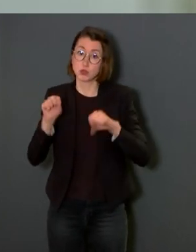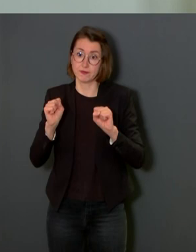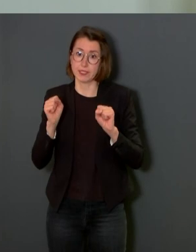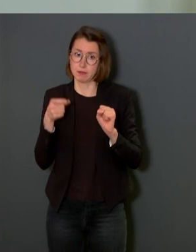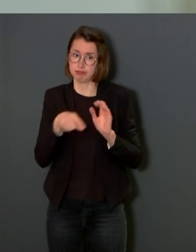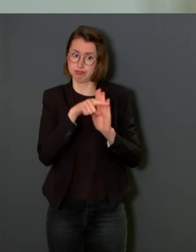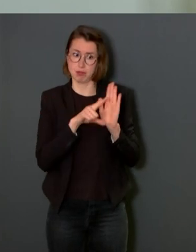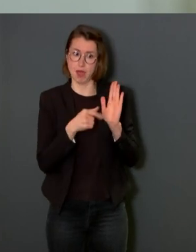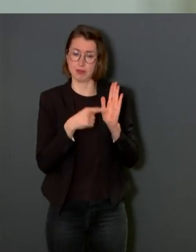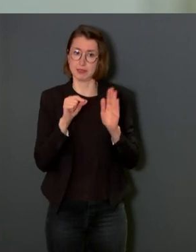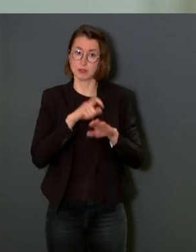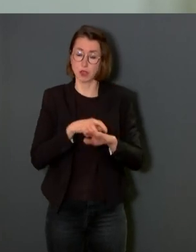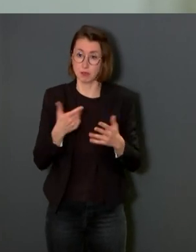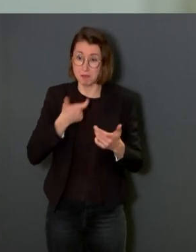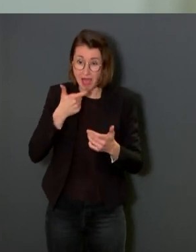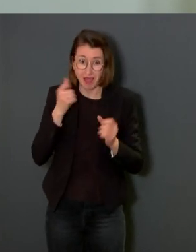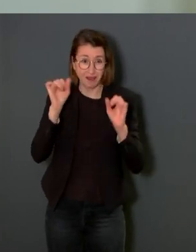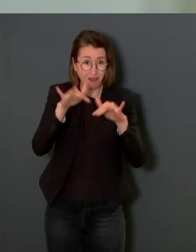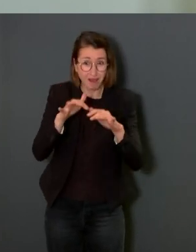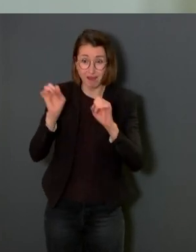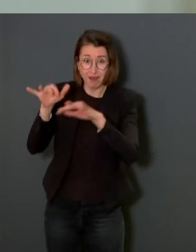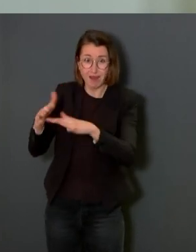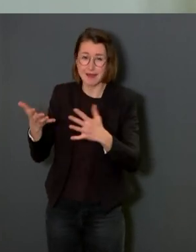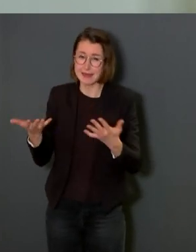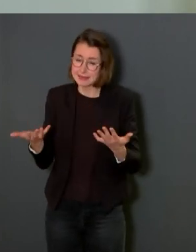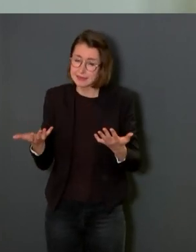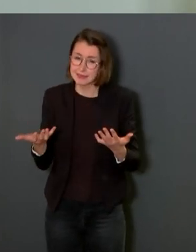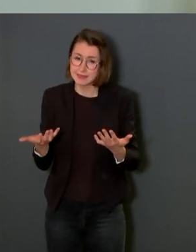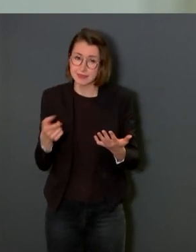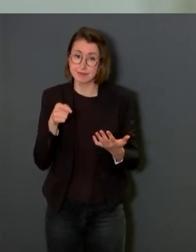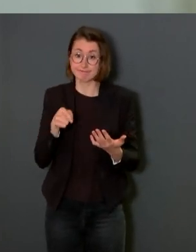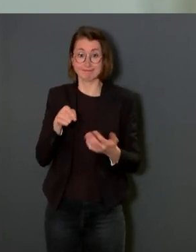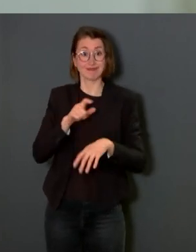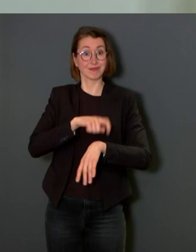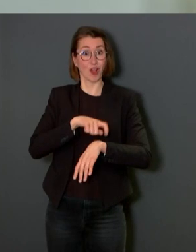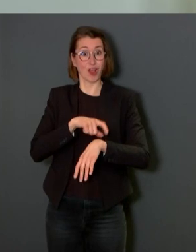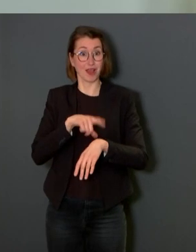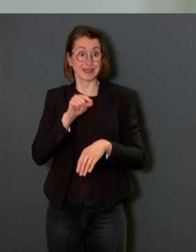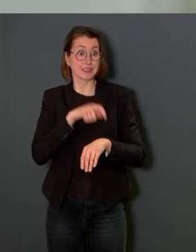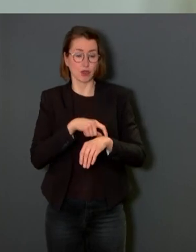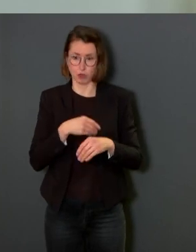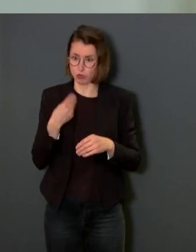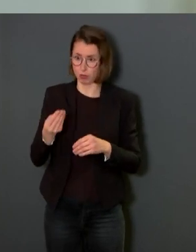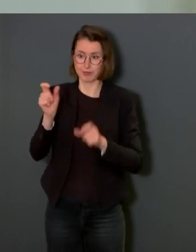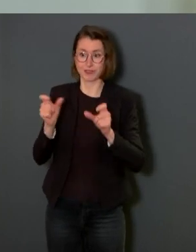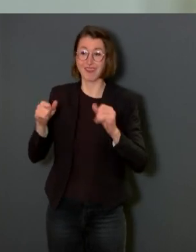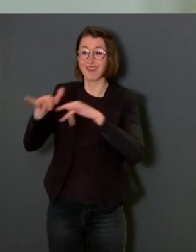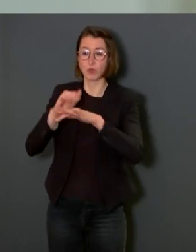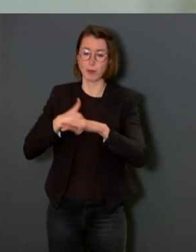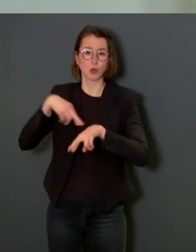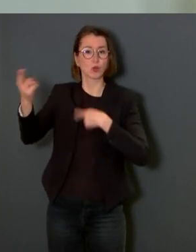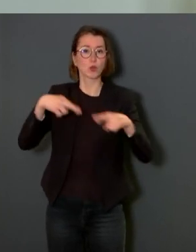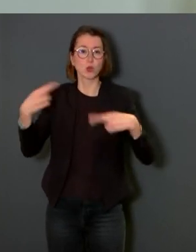autres, et que ça permettait de régler pas mal de situations par elles-mêmes, et donc assez naturellement. Qui plus est, j'ai eu